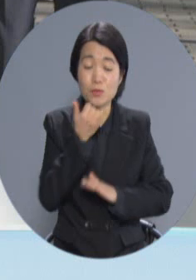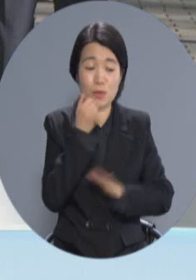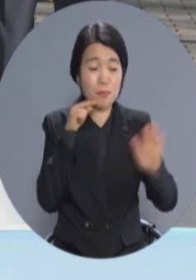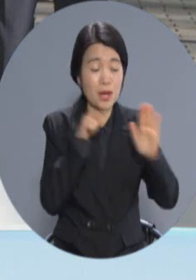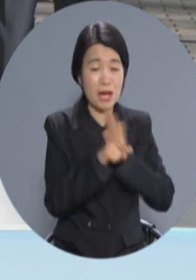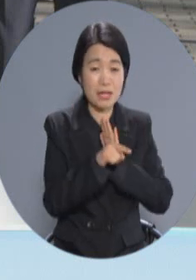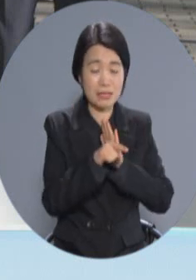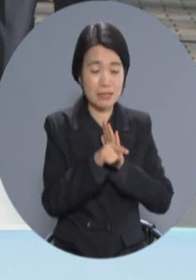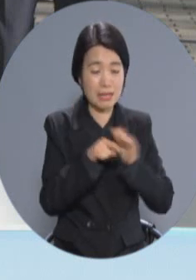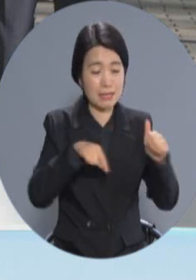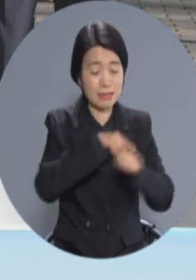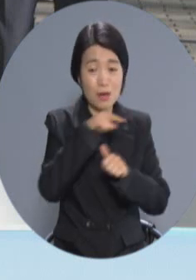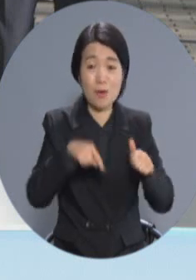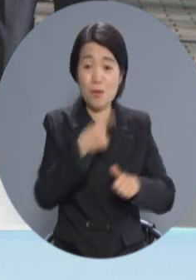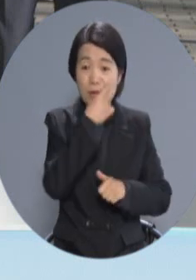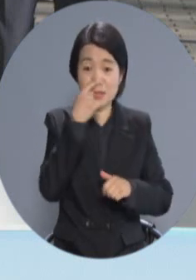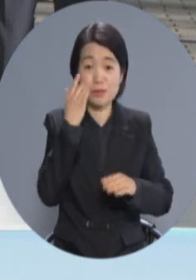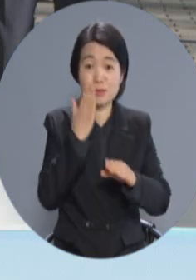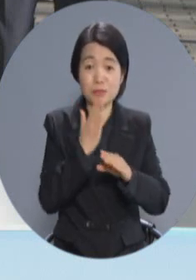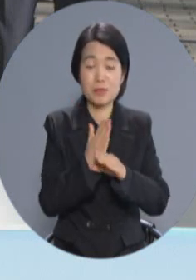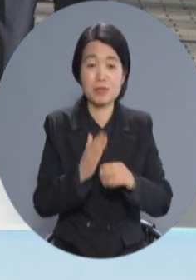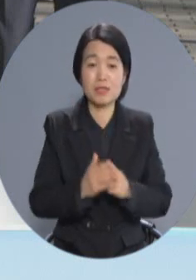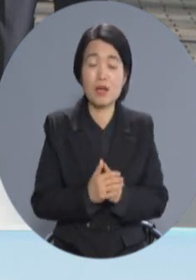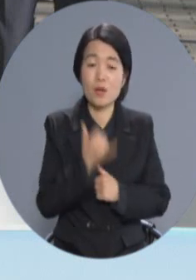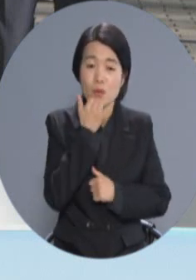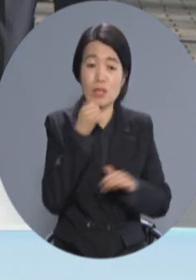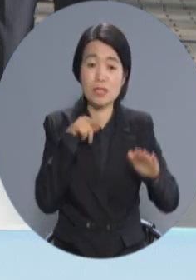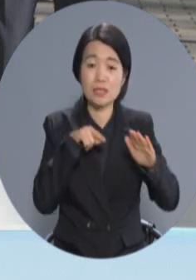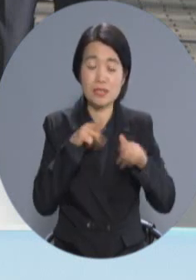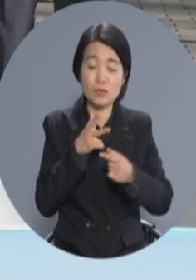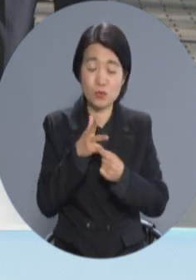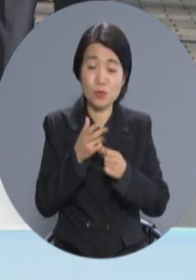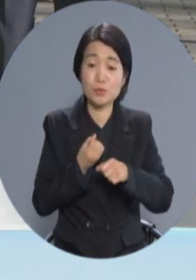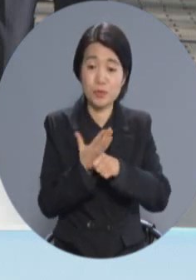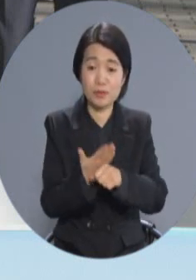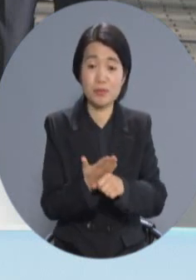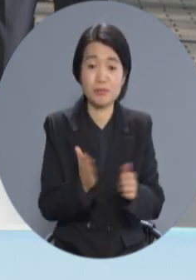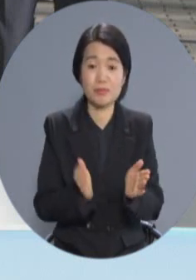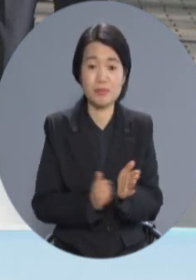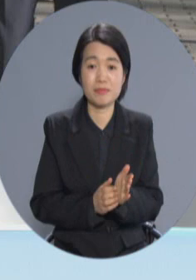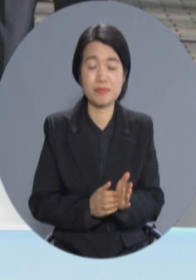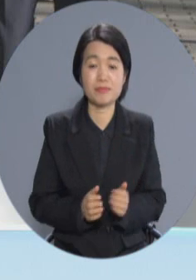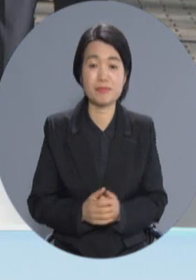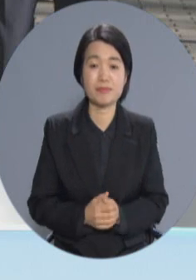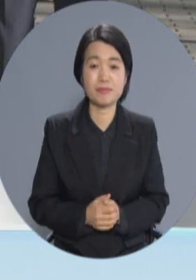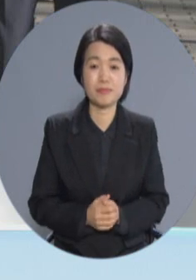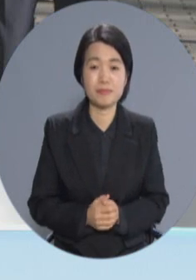찾아 조성 상황을 확인하고 있는데요. 독일 현지에서 최우식 기자가 보도합니다.